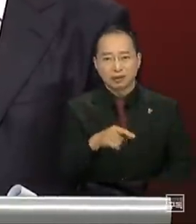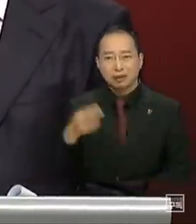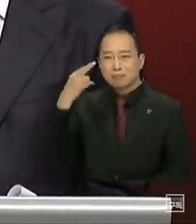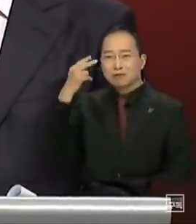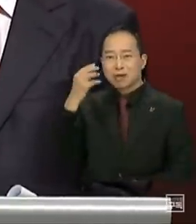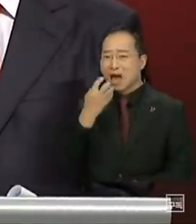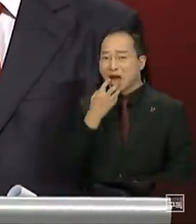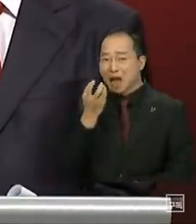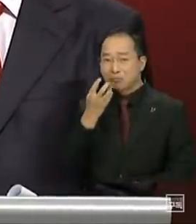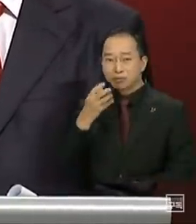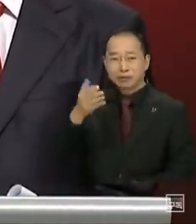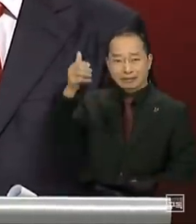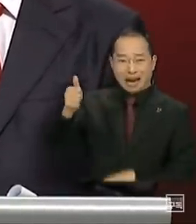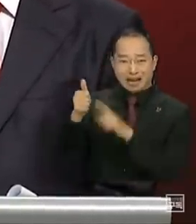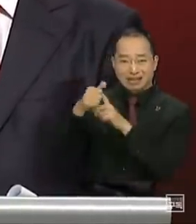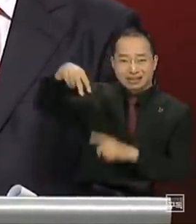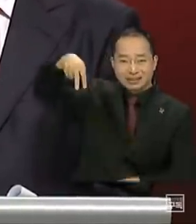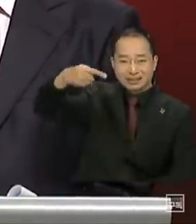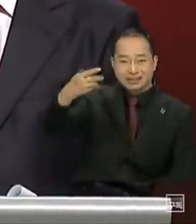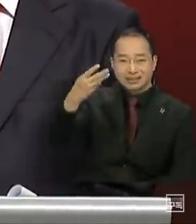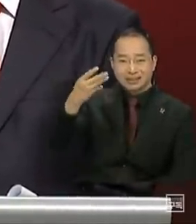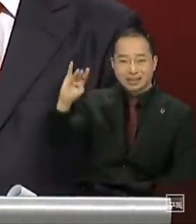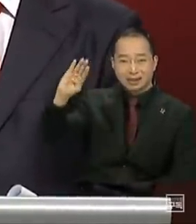이야기를 했죠. 천재 한 사람이